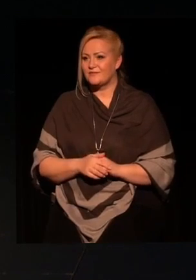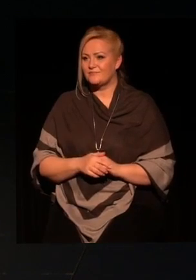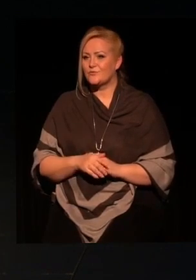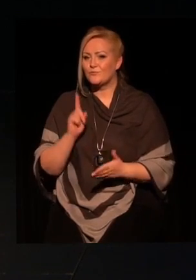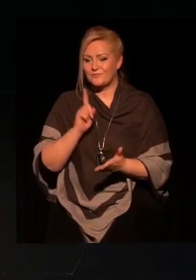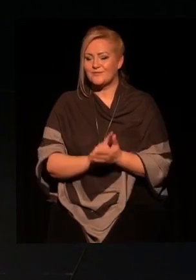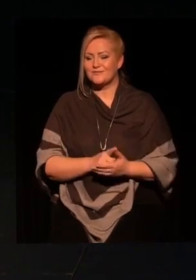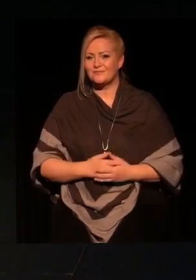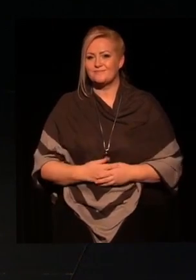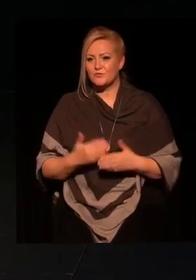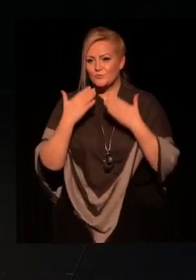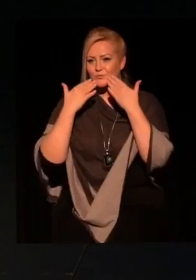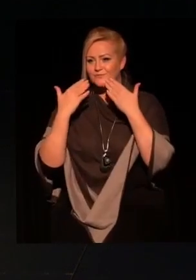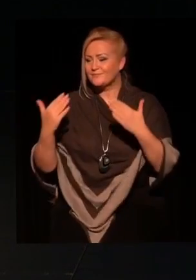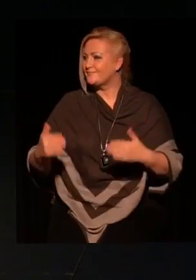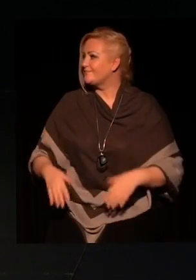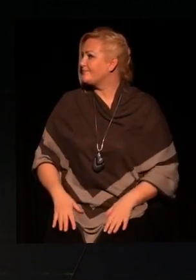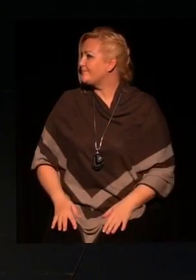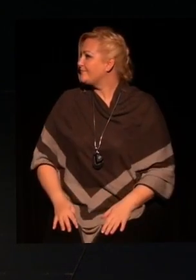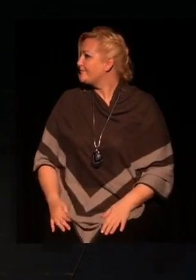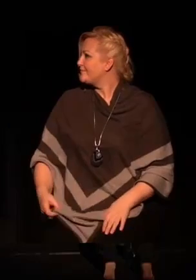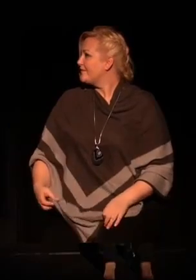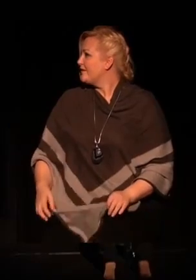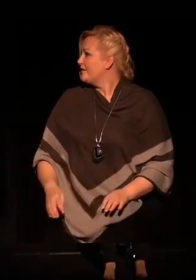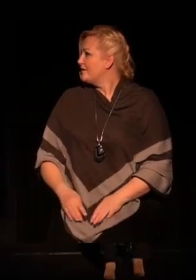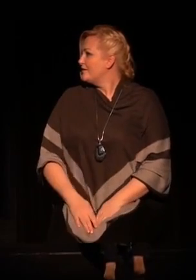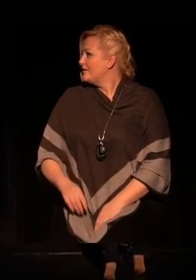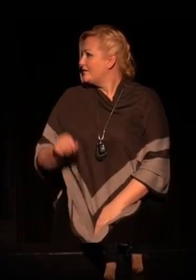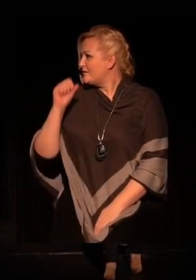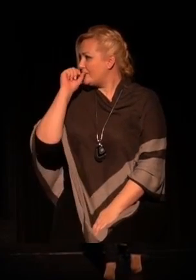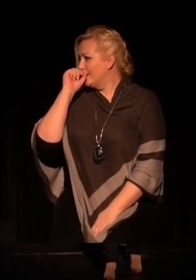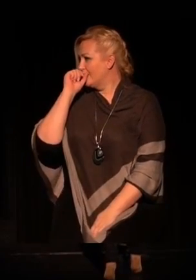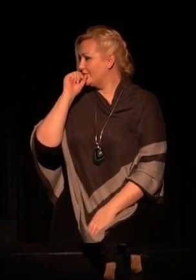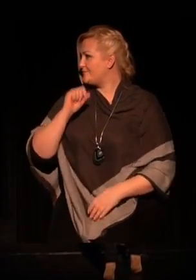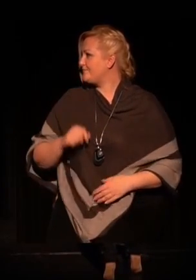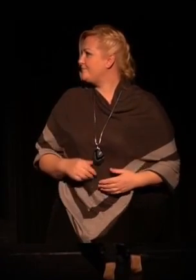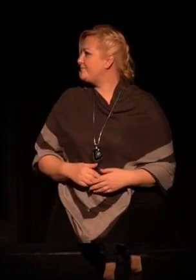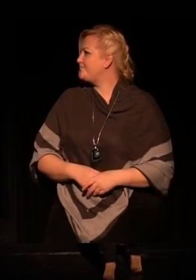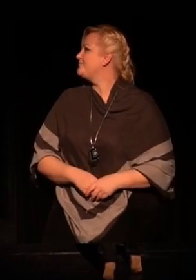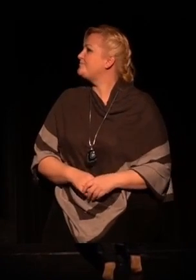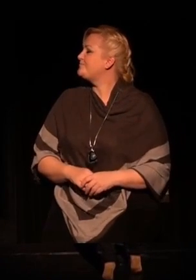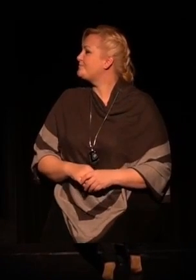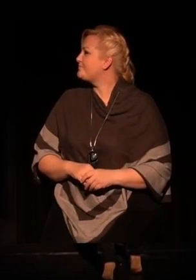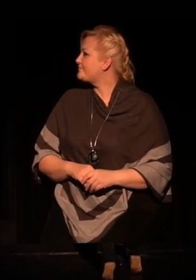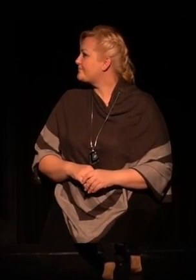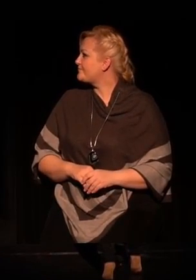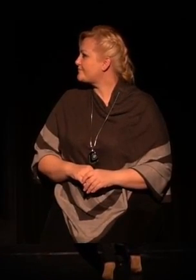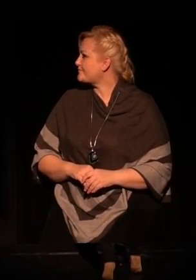Dziękuję bardzo. Łukasz Łagożny.